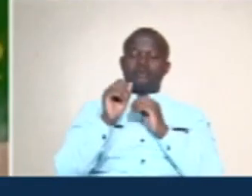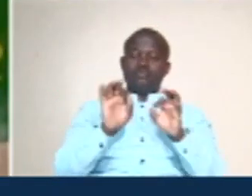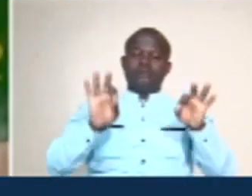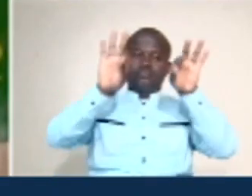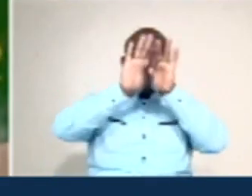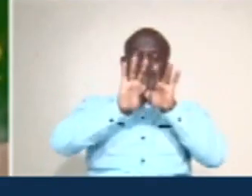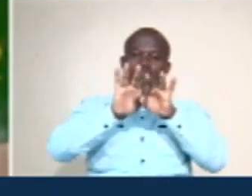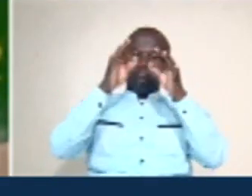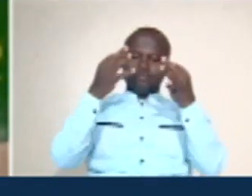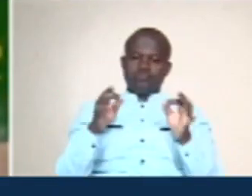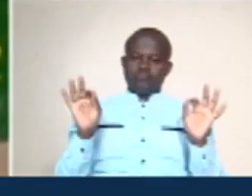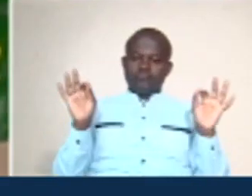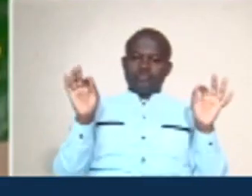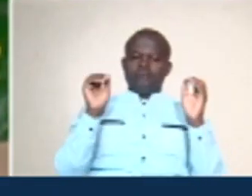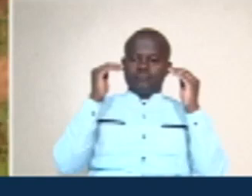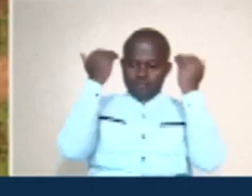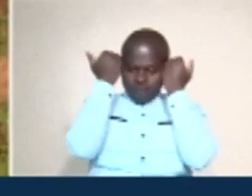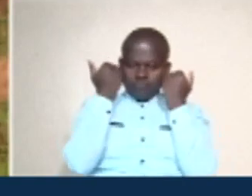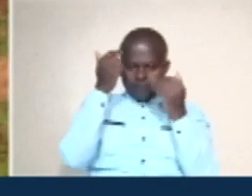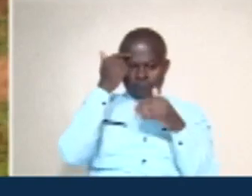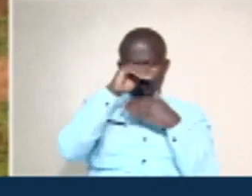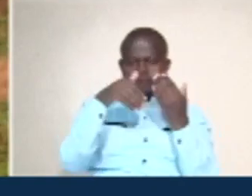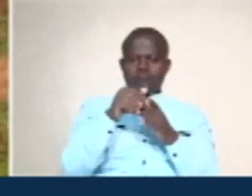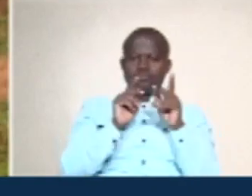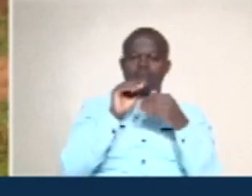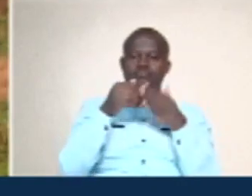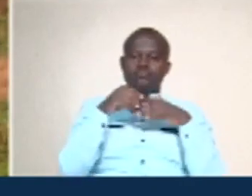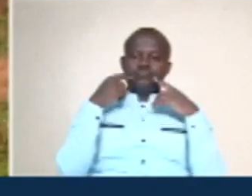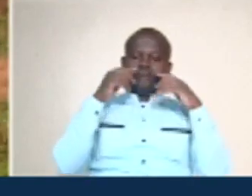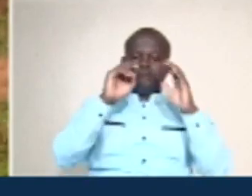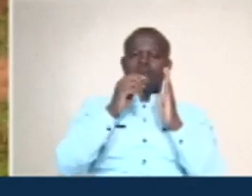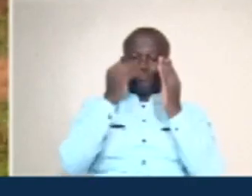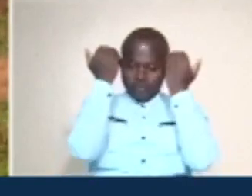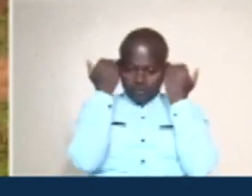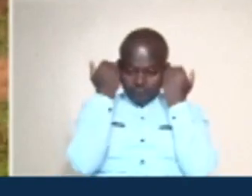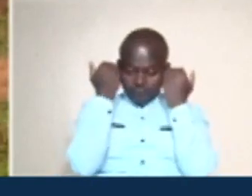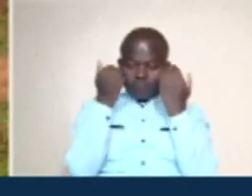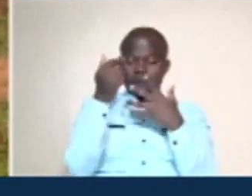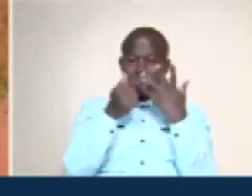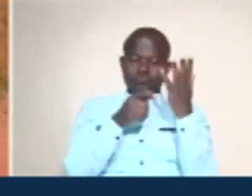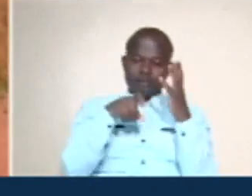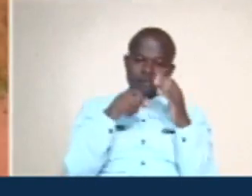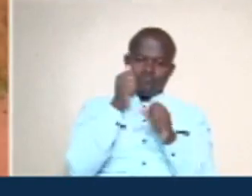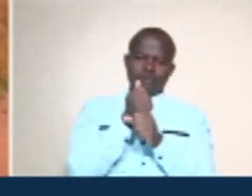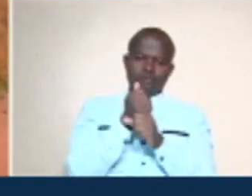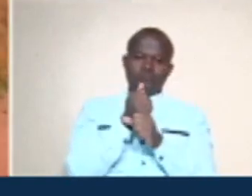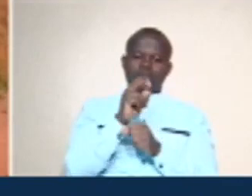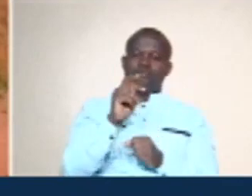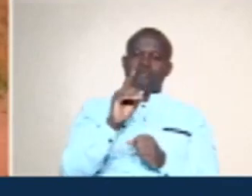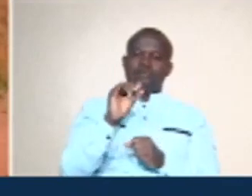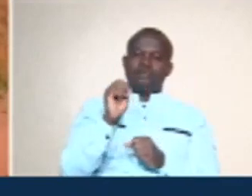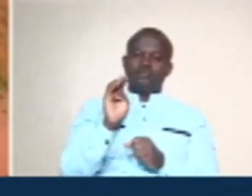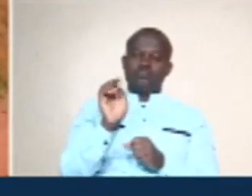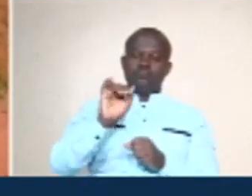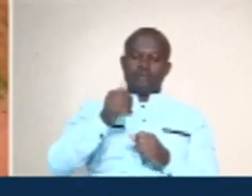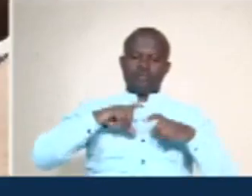agaciro, ubwisanzure n'ubutabera kuri bose. Abaturage bavuga ko kuri iyi ngingo y'ubutabera hari ibigikenewe kunozwa. Ndayambaje Emmanuel atuye